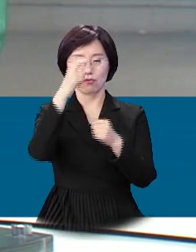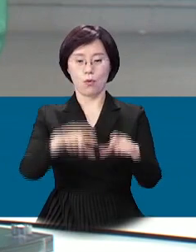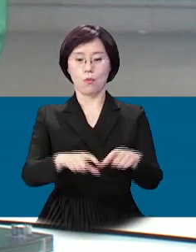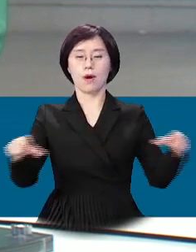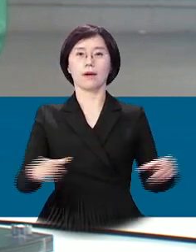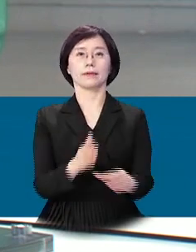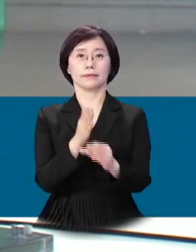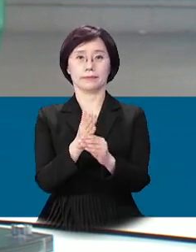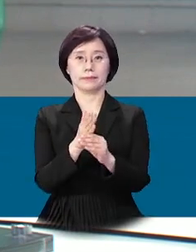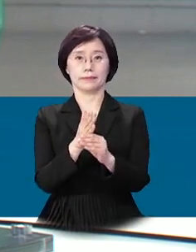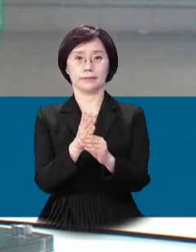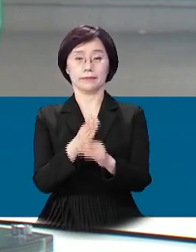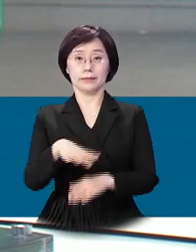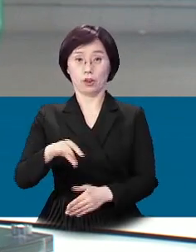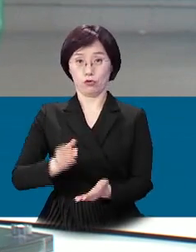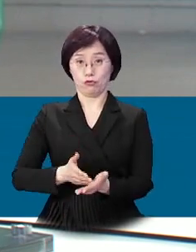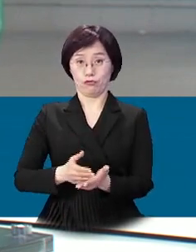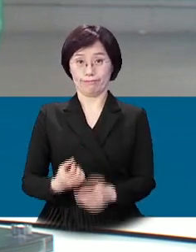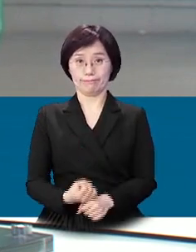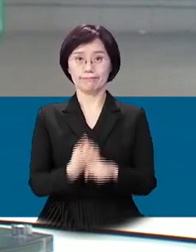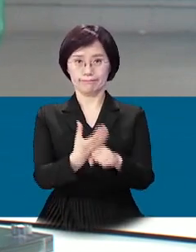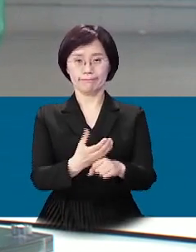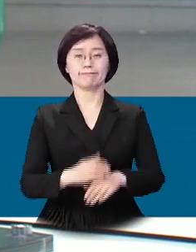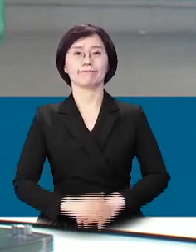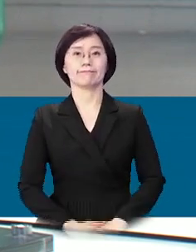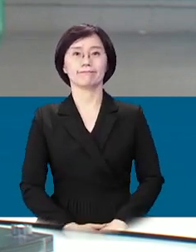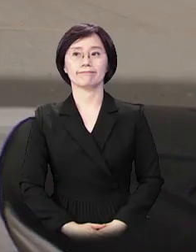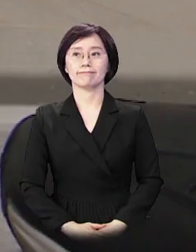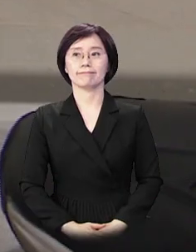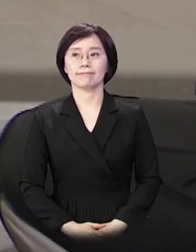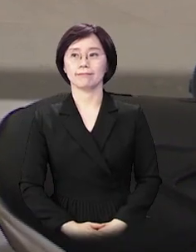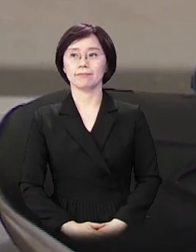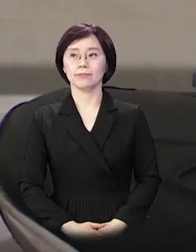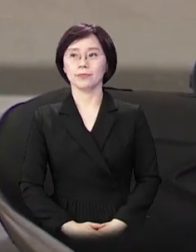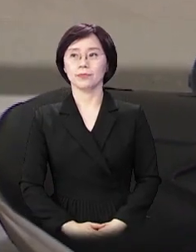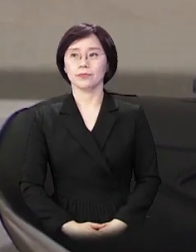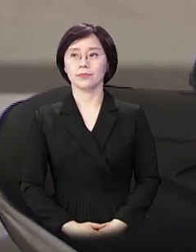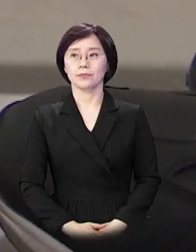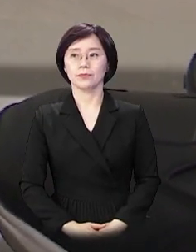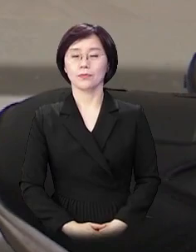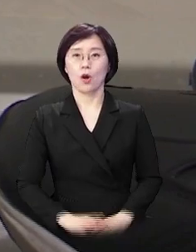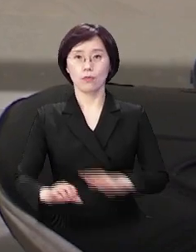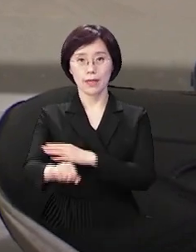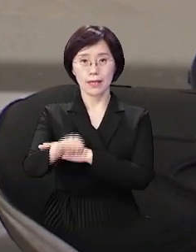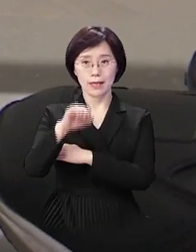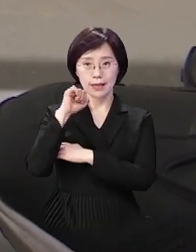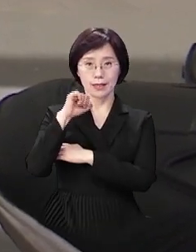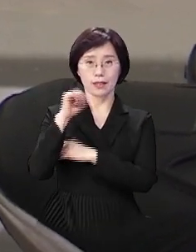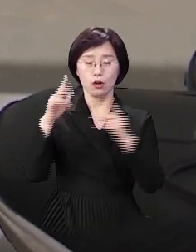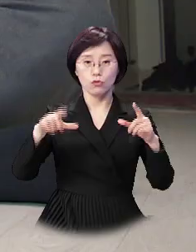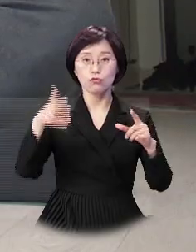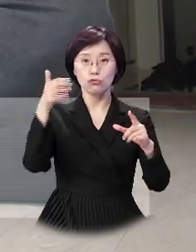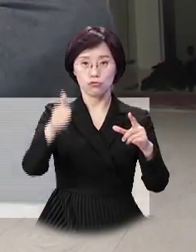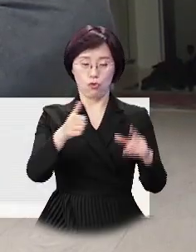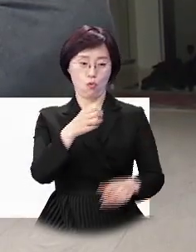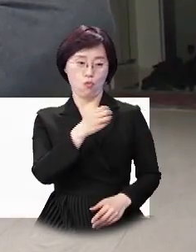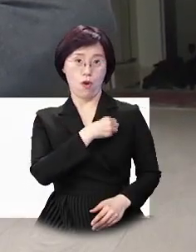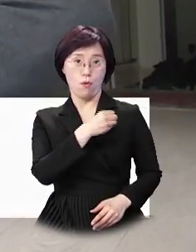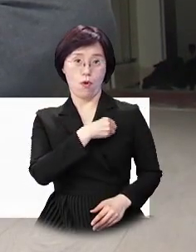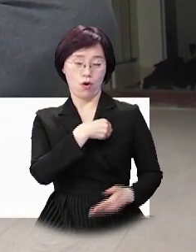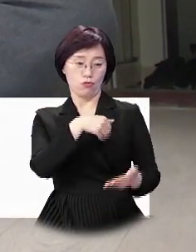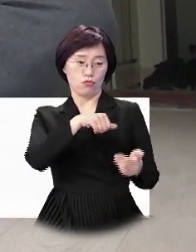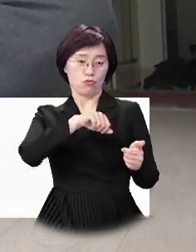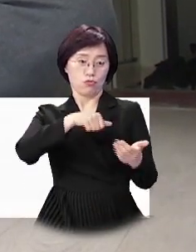확대하고 있으십니다 첫 소식 김용우 기자 입니다 국민의 임 영덕군 수 책임 방언에 대한